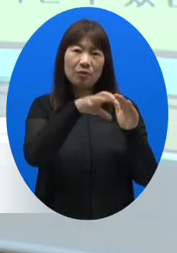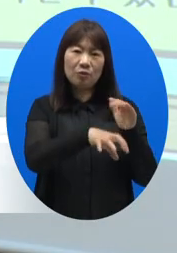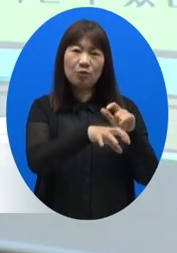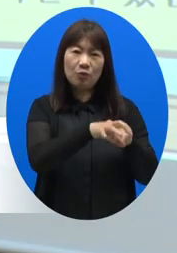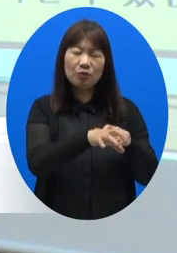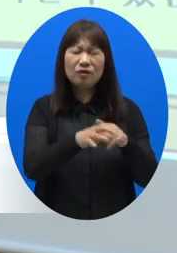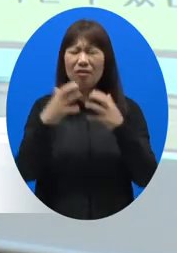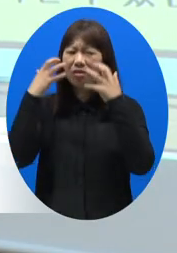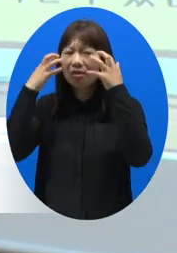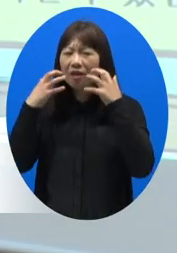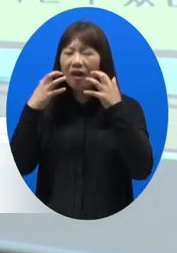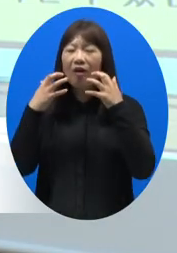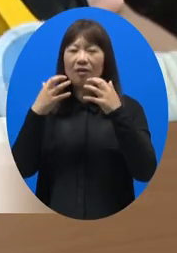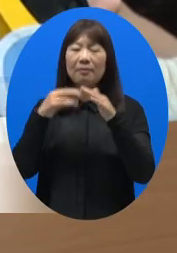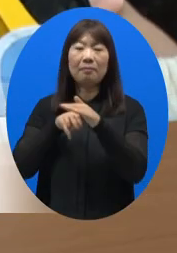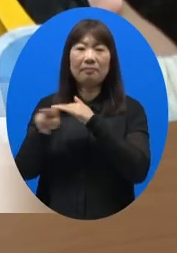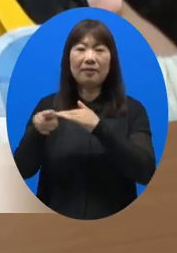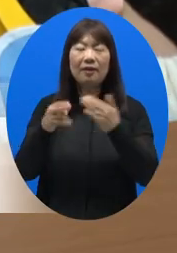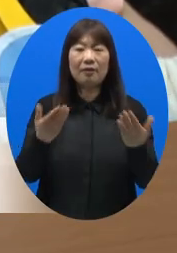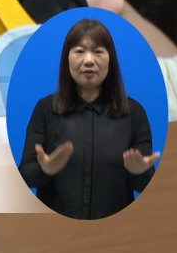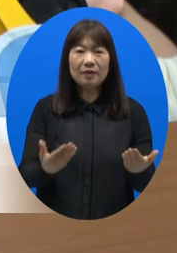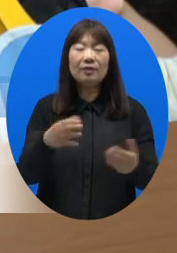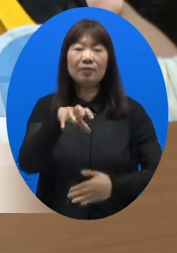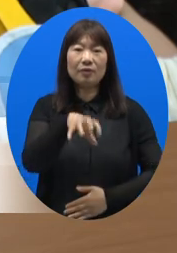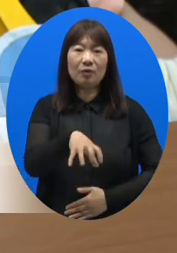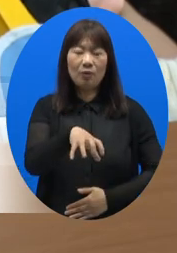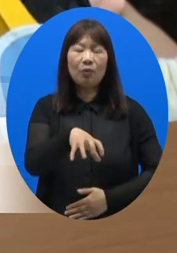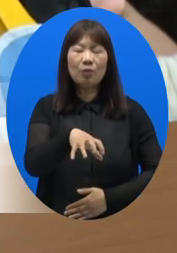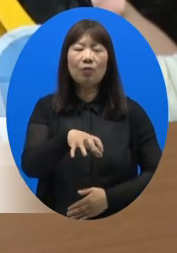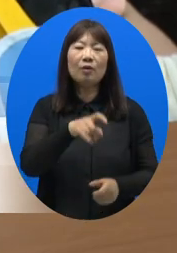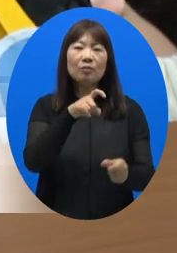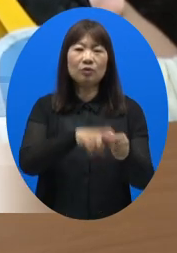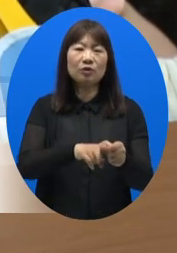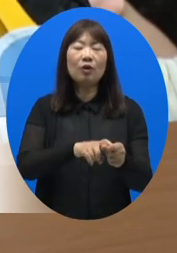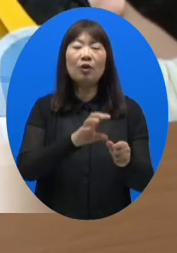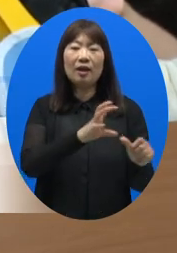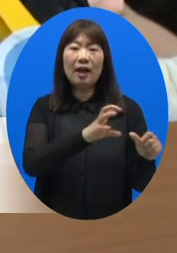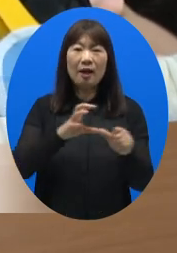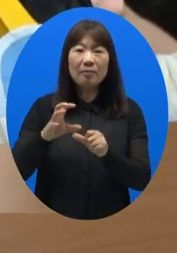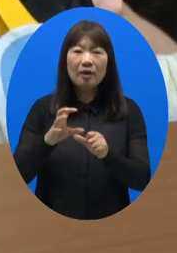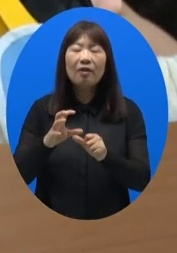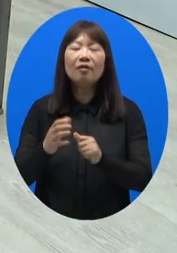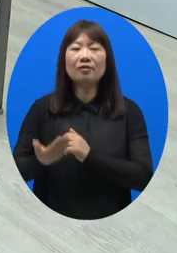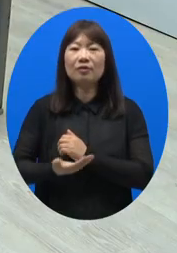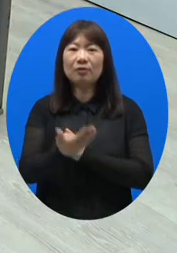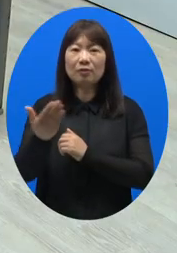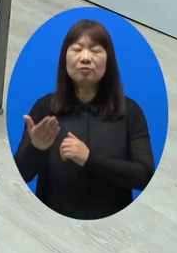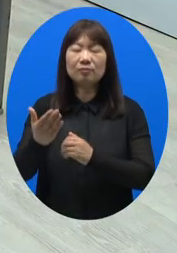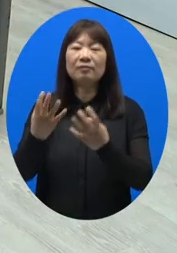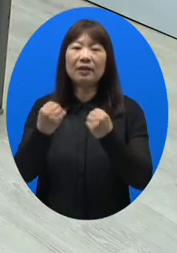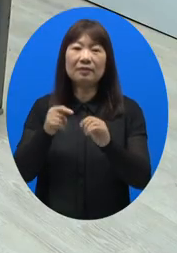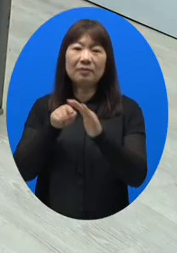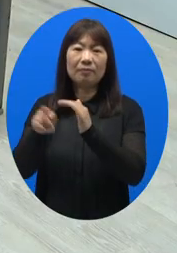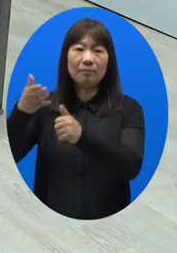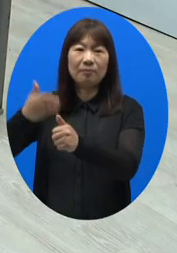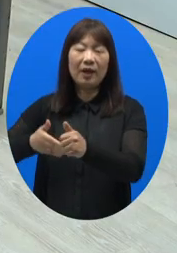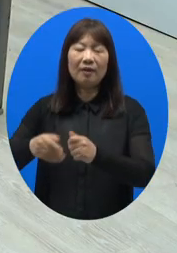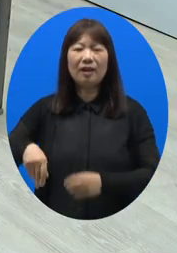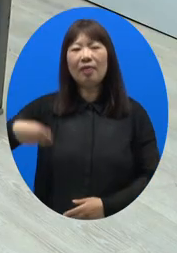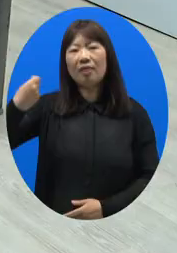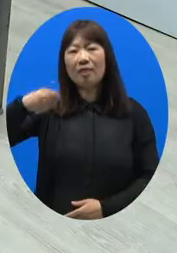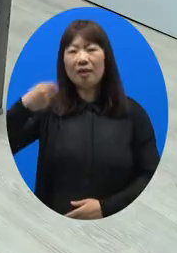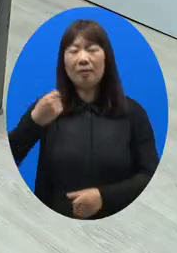혹한기 쉼터가 있으면 도민 여러분들께서 이런 것들을 활용하시기에 부채